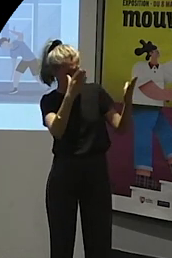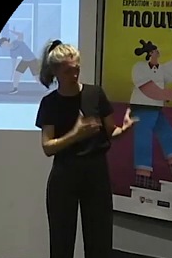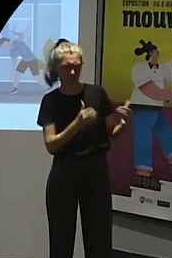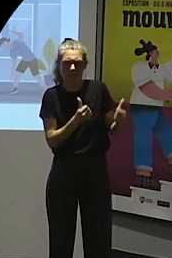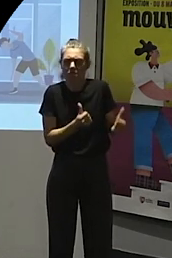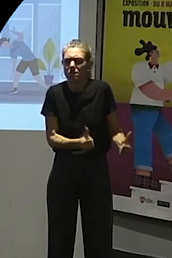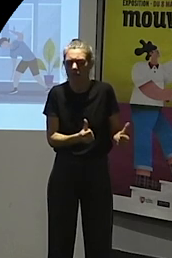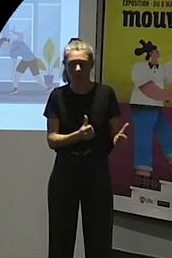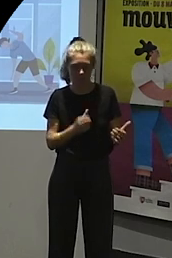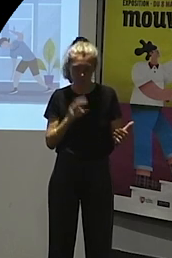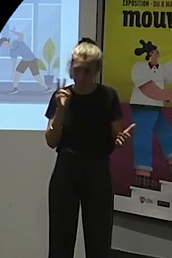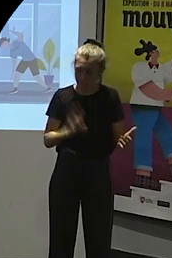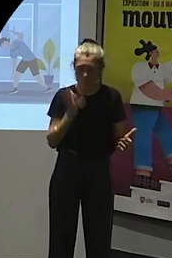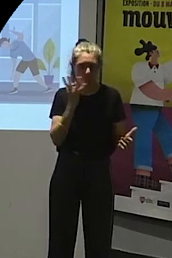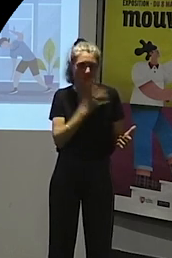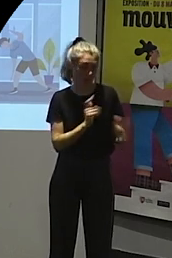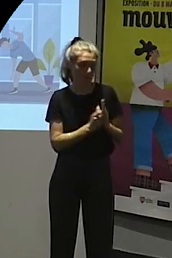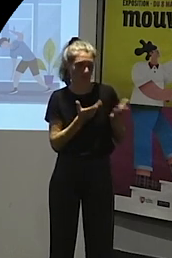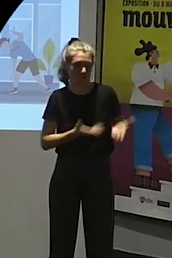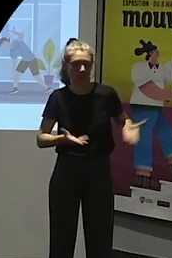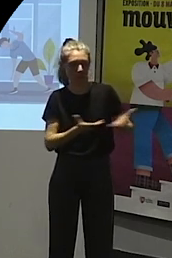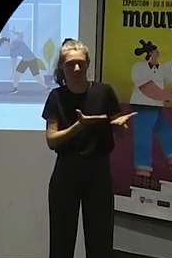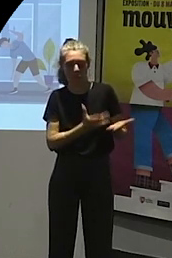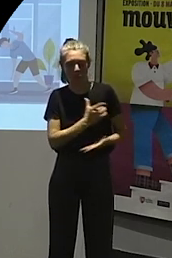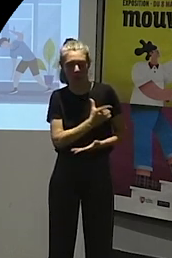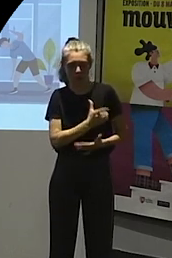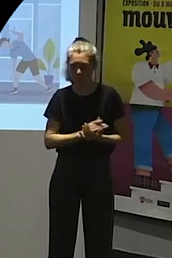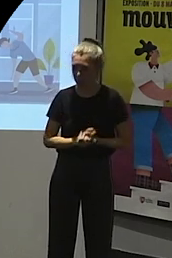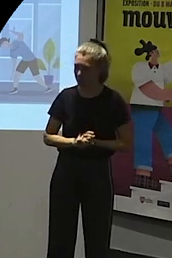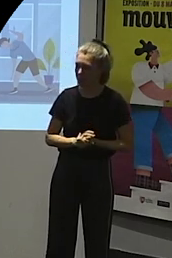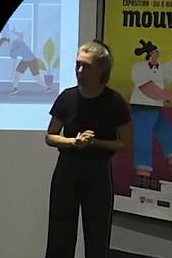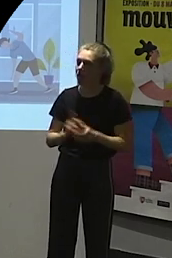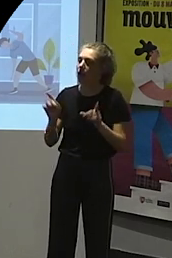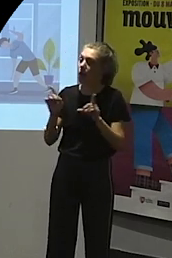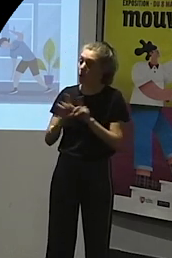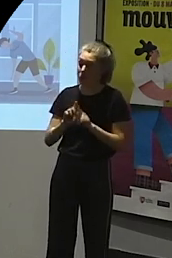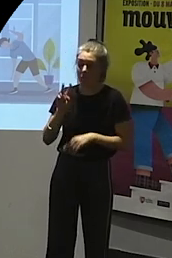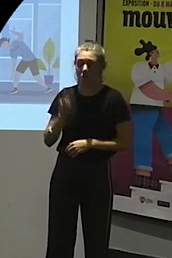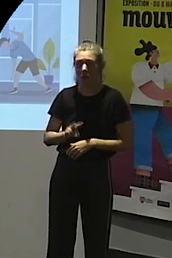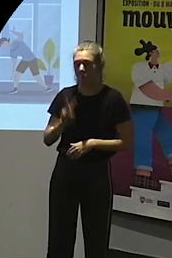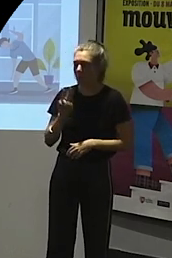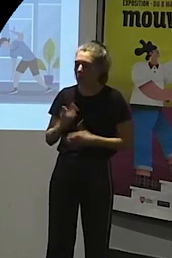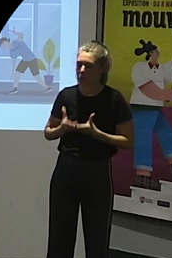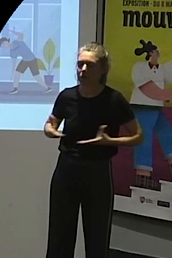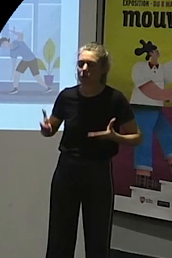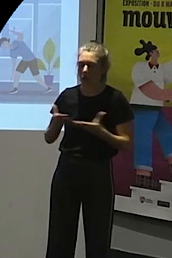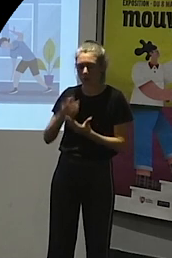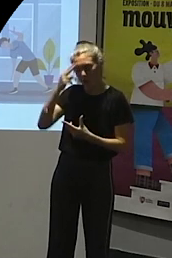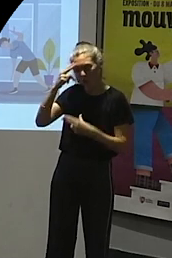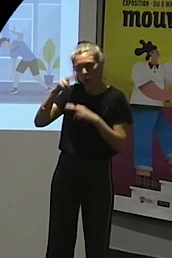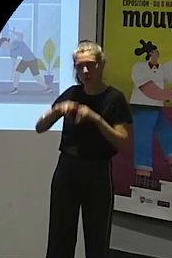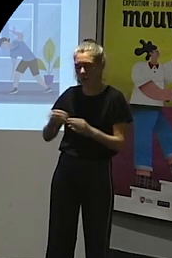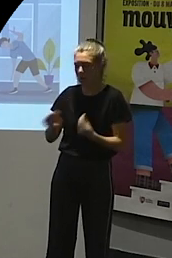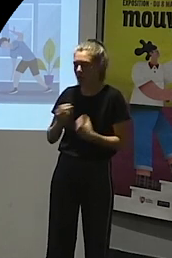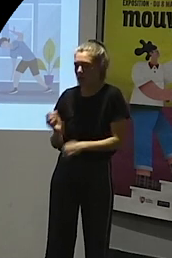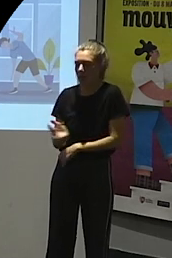moment. Et puis après, je vais souligner un très bon moment d'humanité que moi, j'ai beaucoup apprécié, qui m'a beaucoup émue.